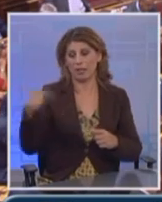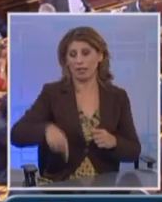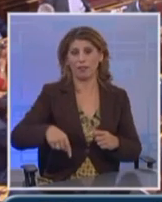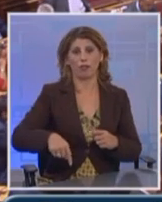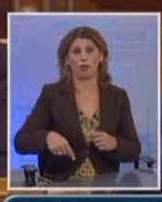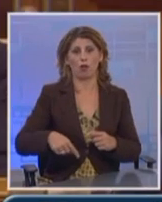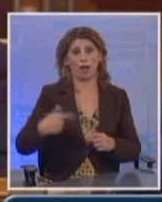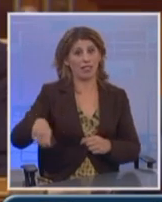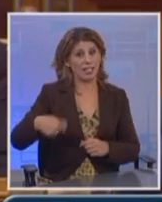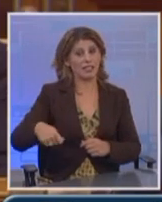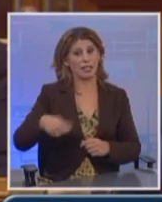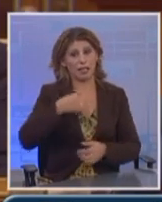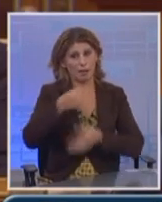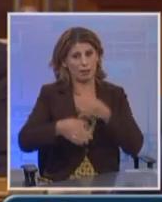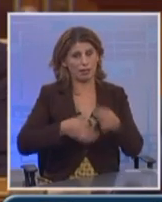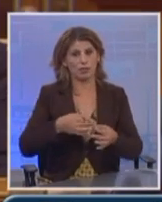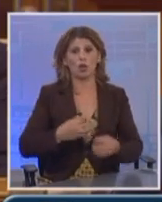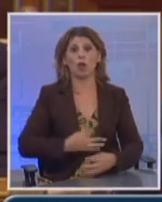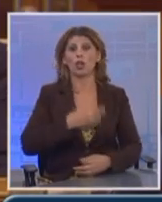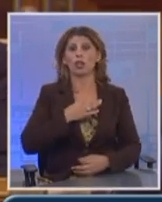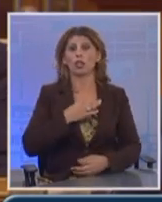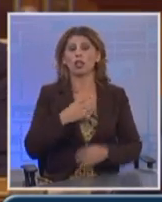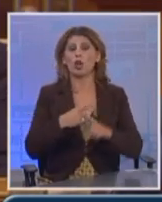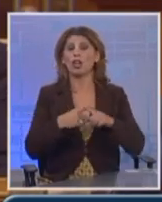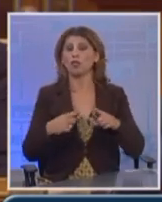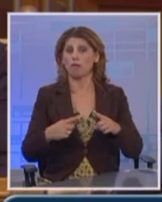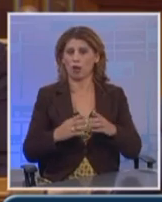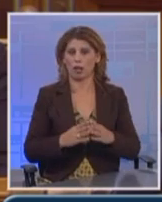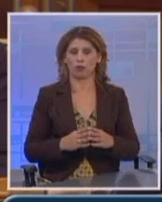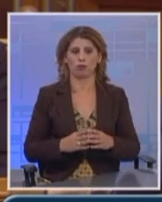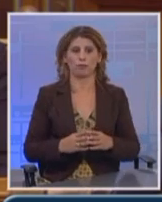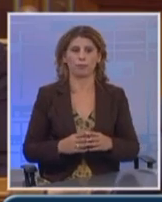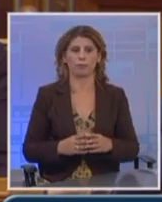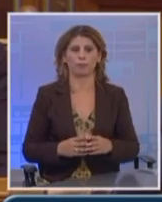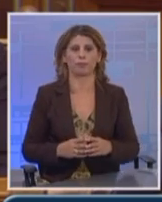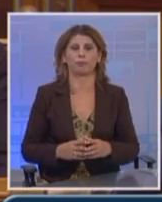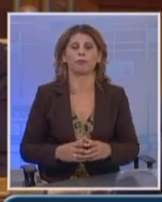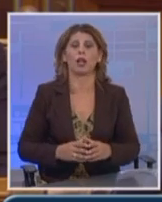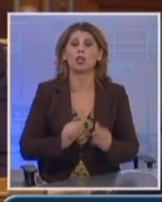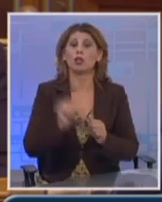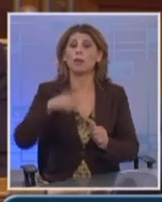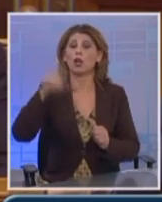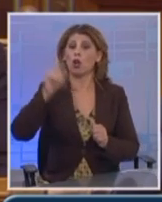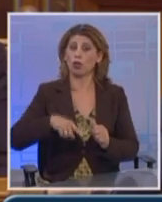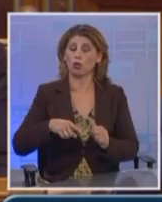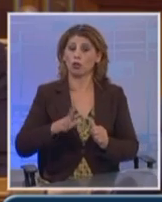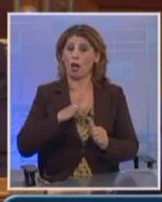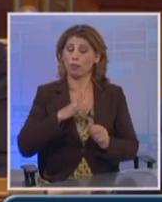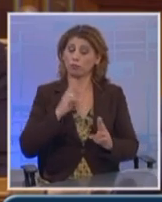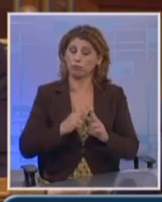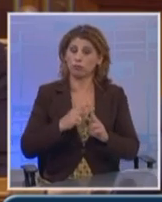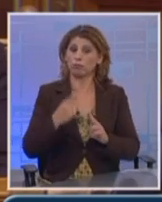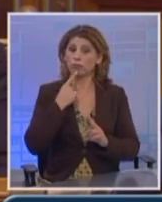μιλήσει. Ο κύριος Χριστοφοράκος λοιπόν, στο ίδιο το ημερολόγιο, ο άνθρωπος κλειδί, αναφέρει ότι